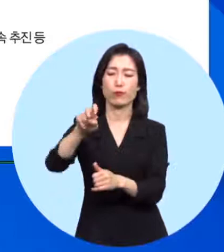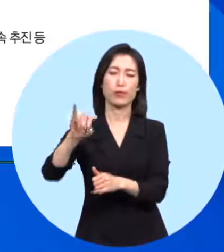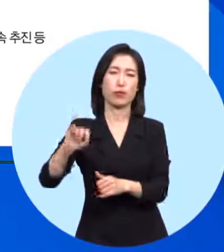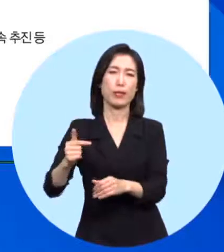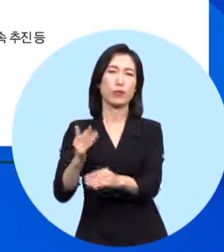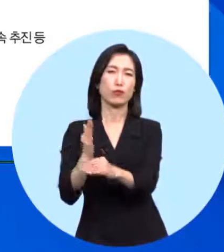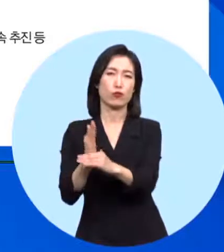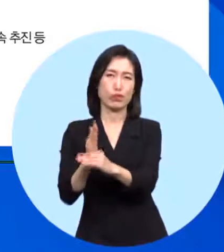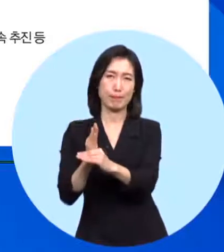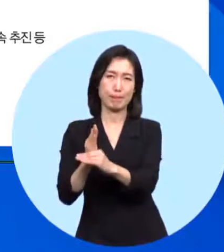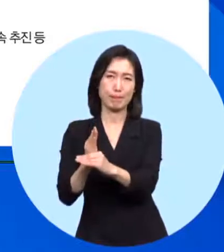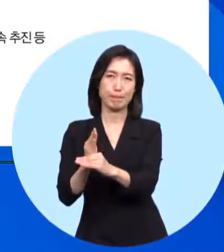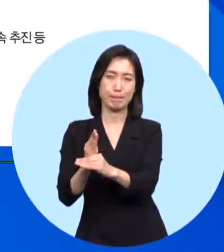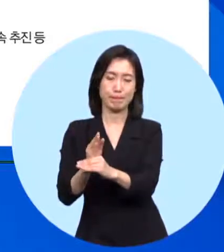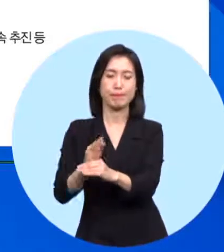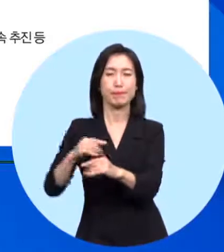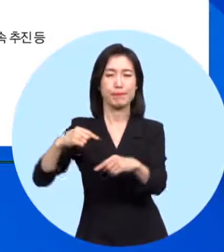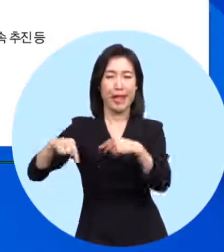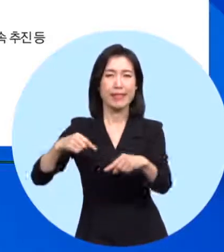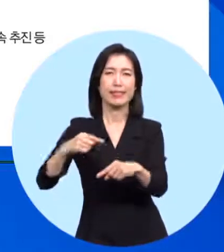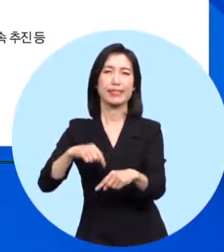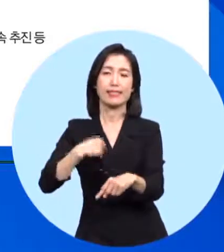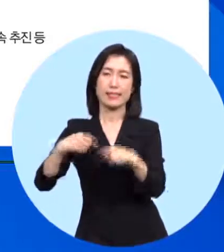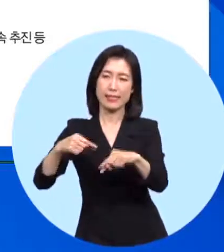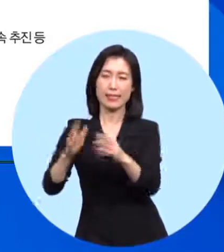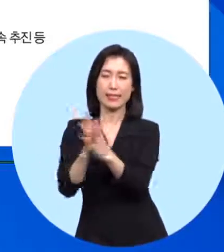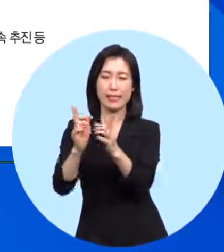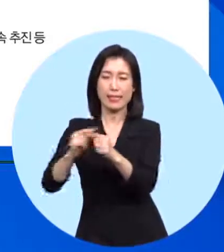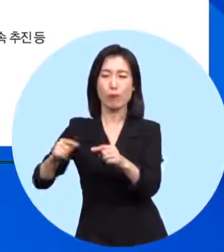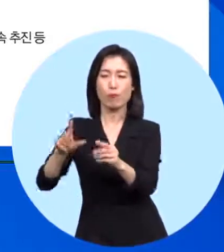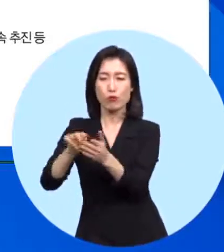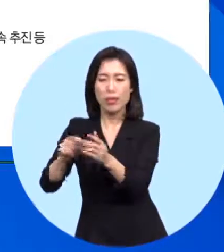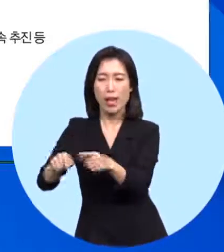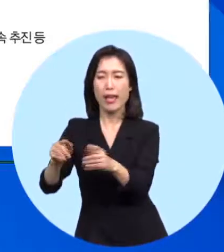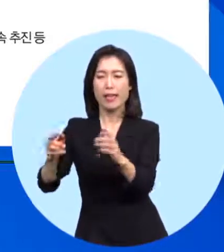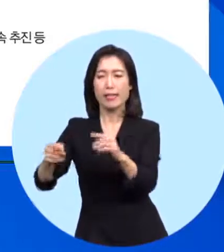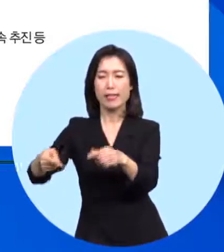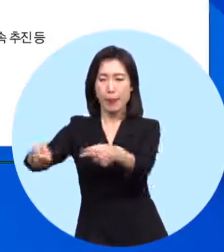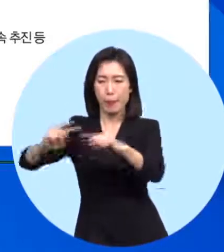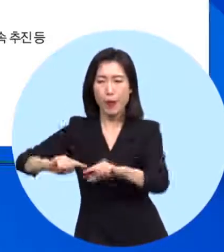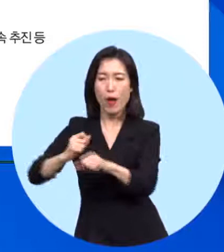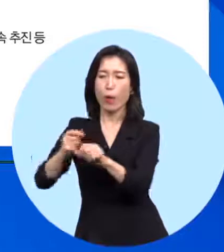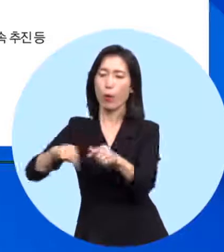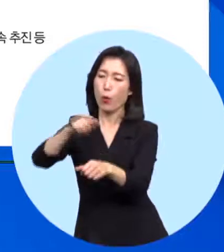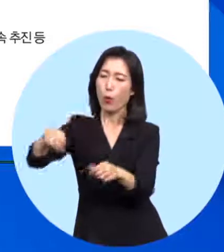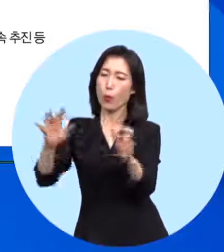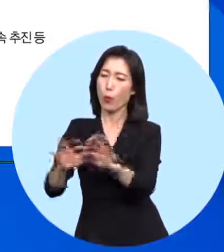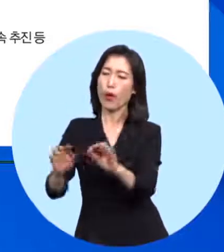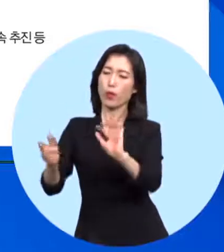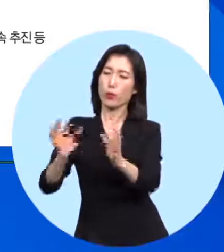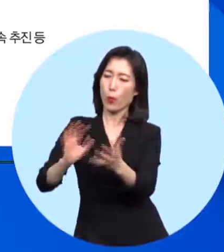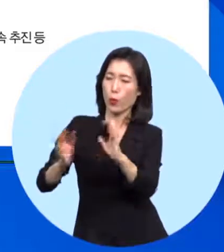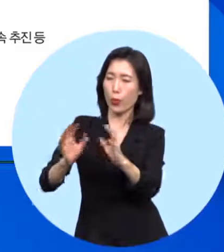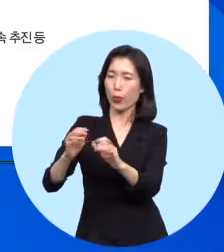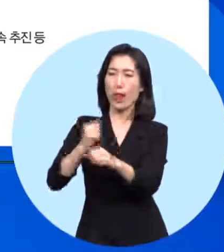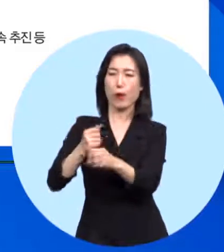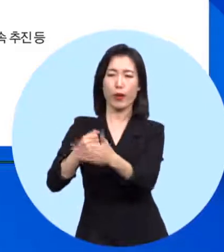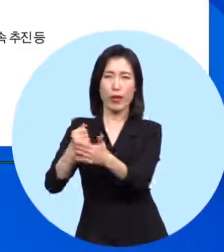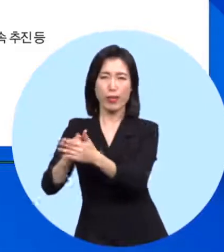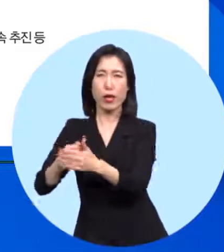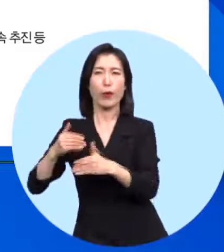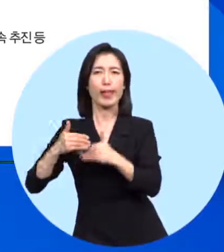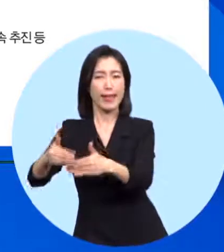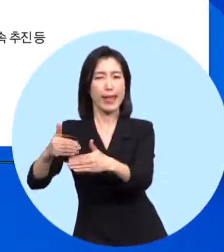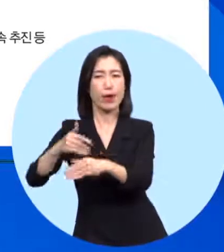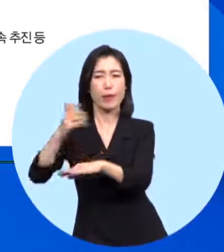지방자치다. 주민 중심의 참여와 그다음에 토론, 결론, 책임, 이행 이런 거를 종합적으로